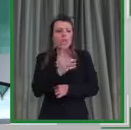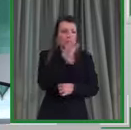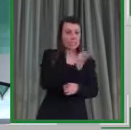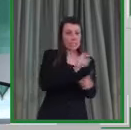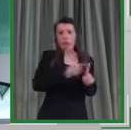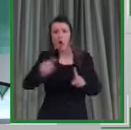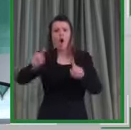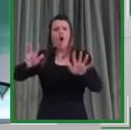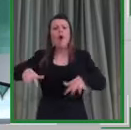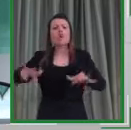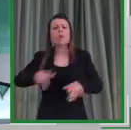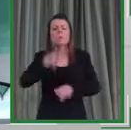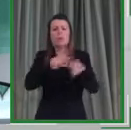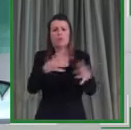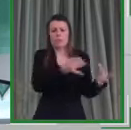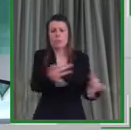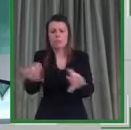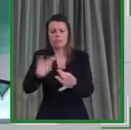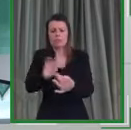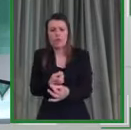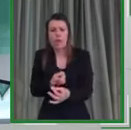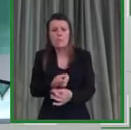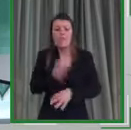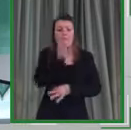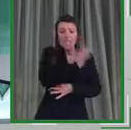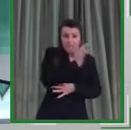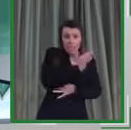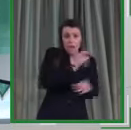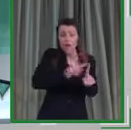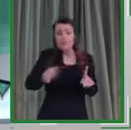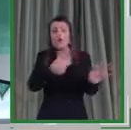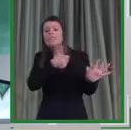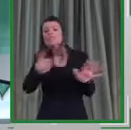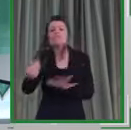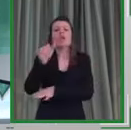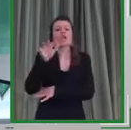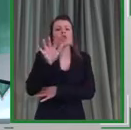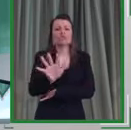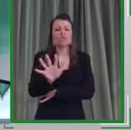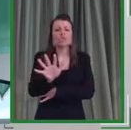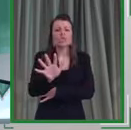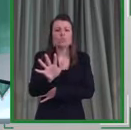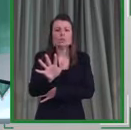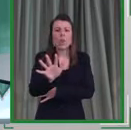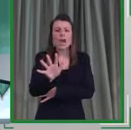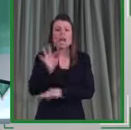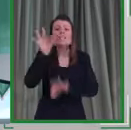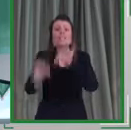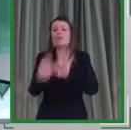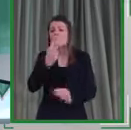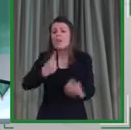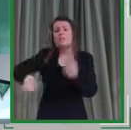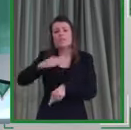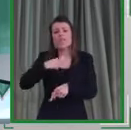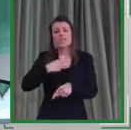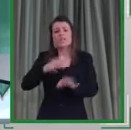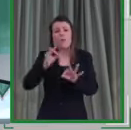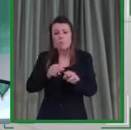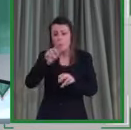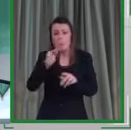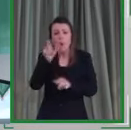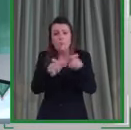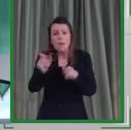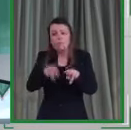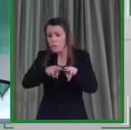positivi e da zero a 605 le terapie intensive occupati da malati